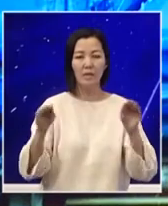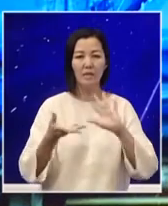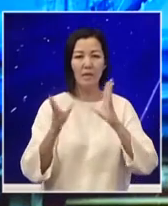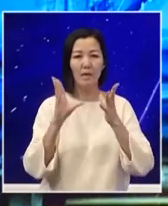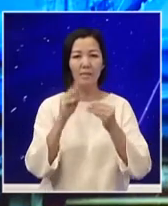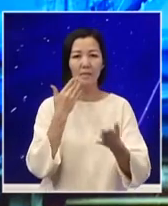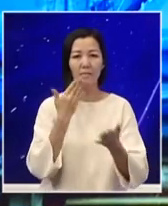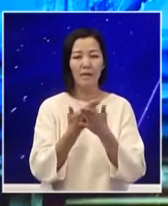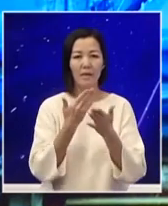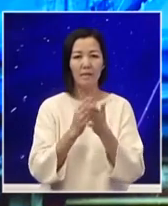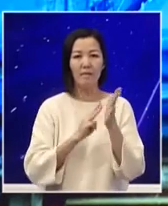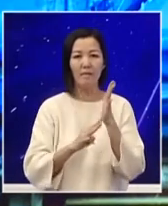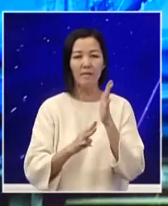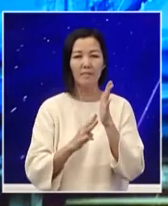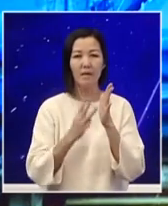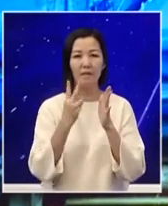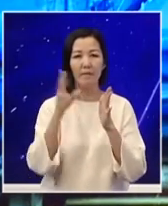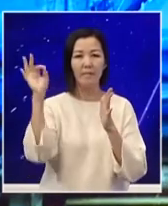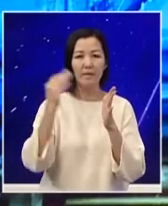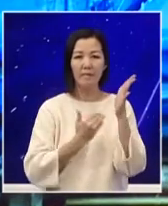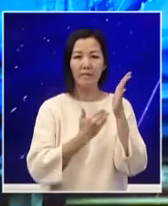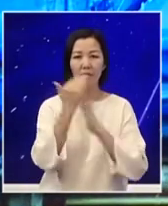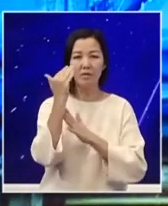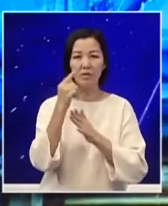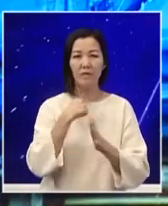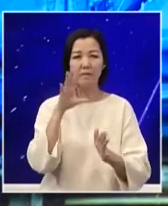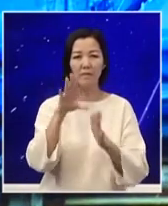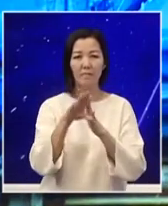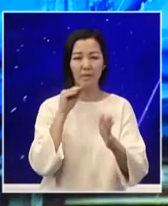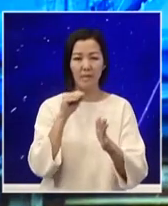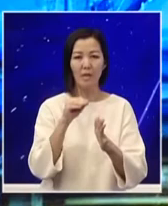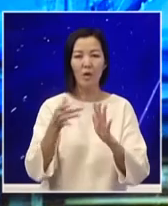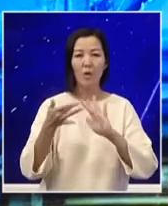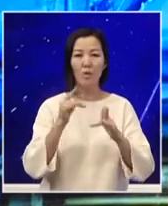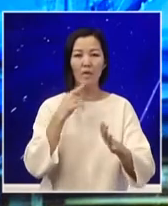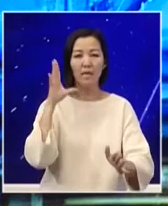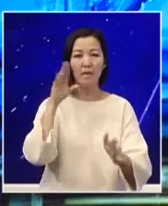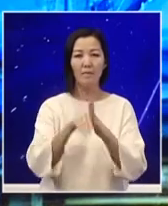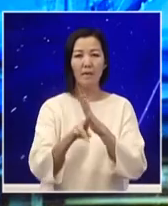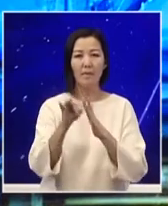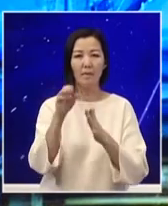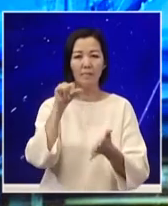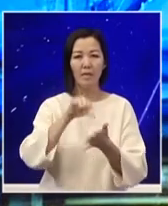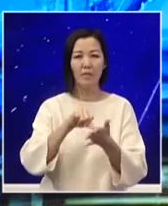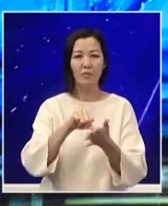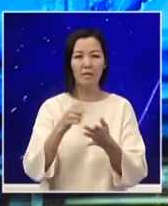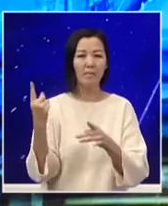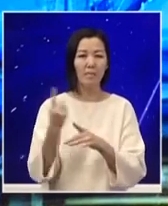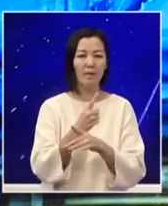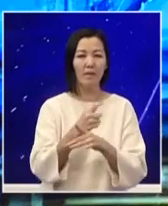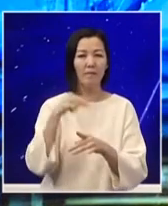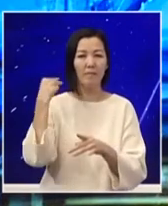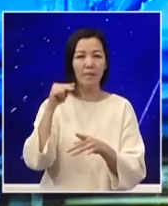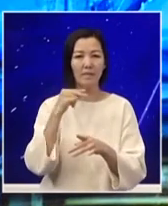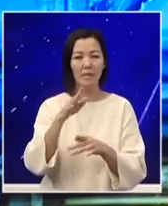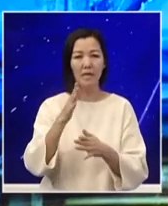с показателем свыше 82% голосов избирателей. В онлайн-голосовании в праймерисе принял участие и